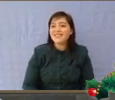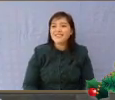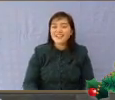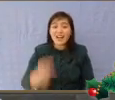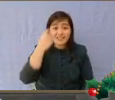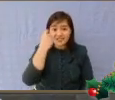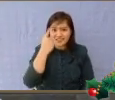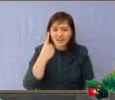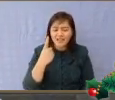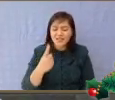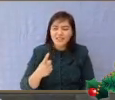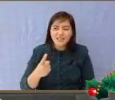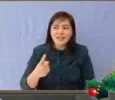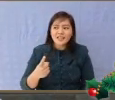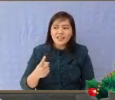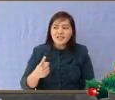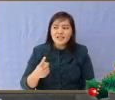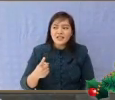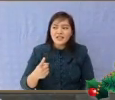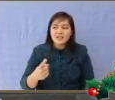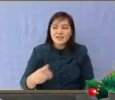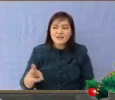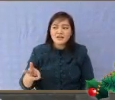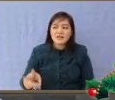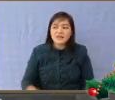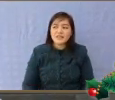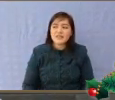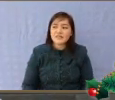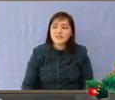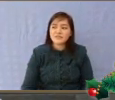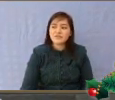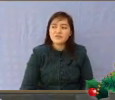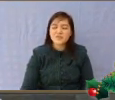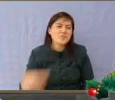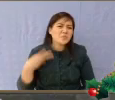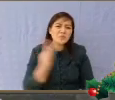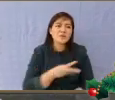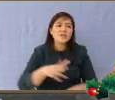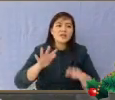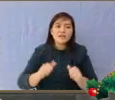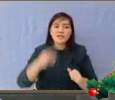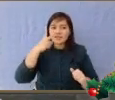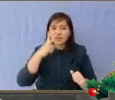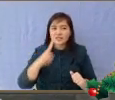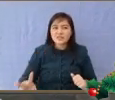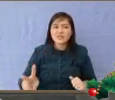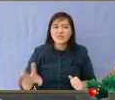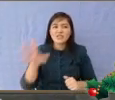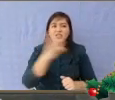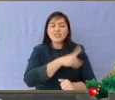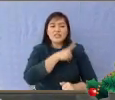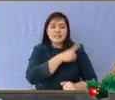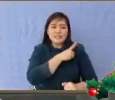Understand, mga kapatid? Nakita nyo po ba yung pananampalataya dito ni David? Sabi niya,